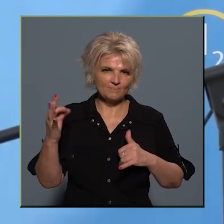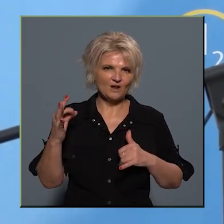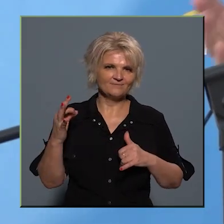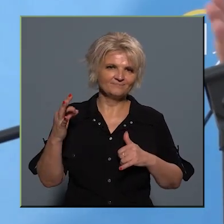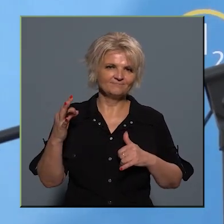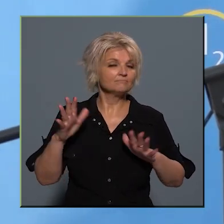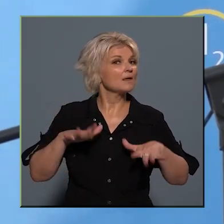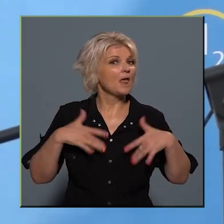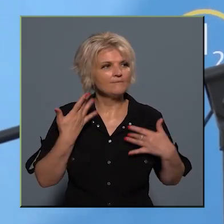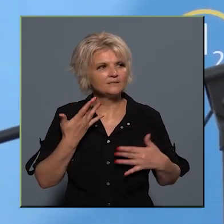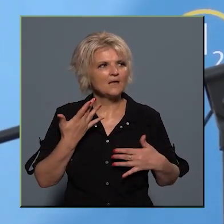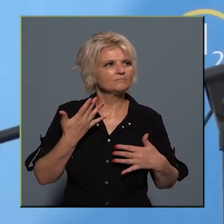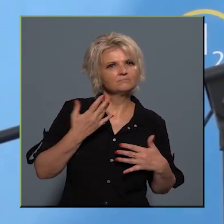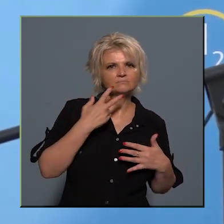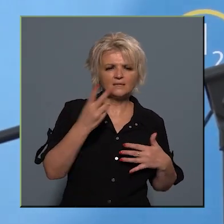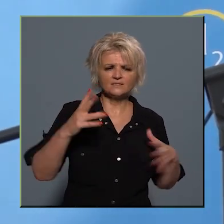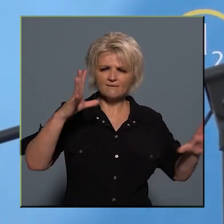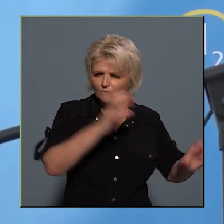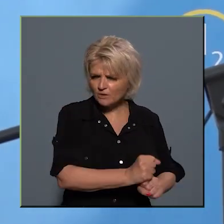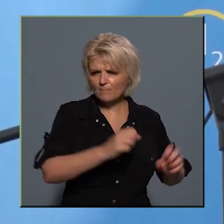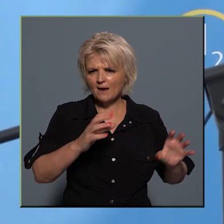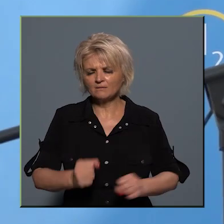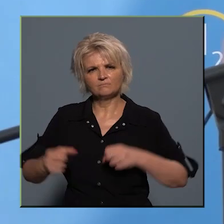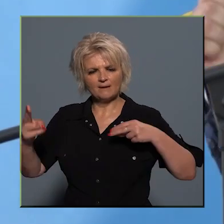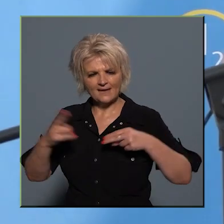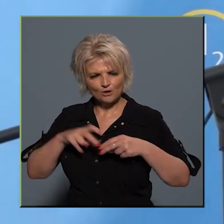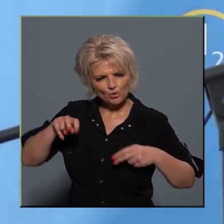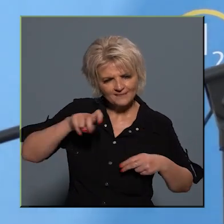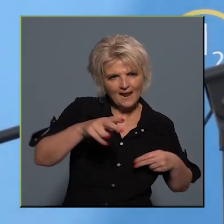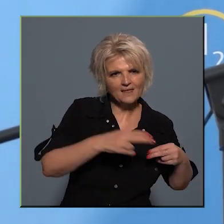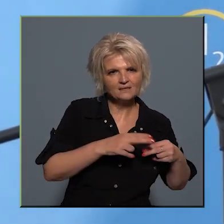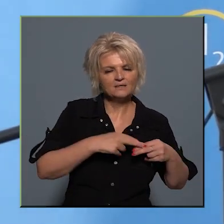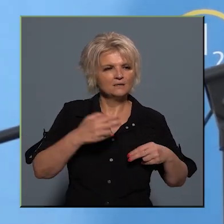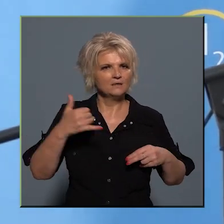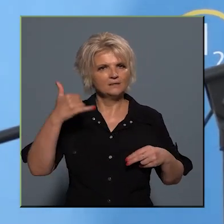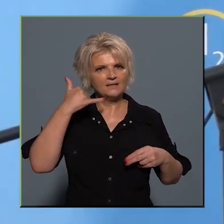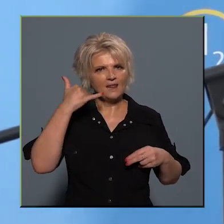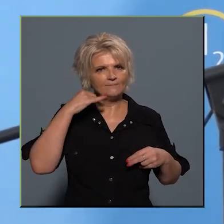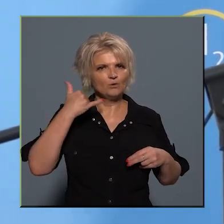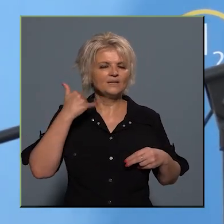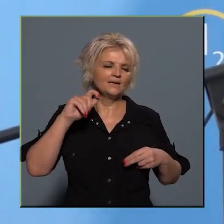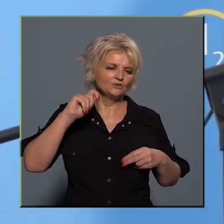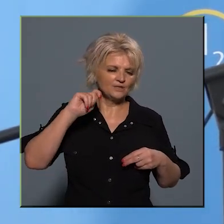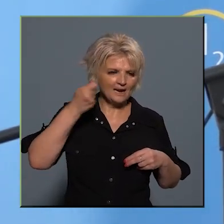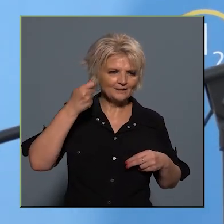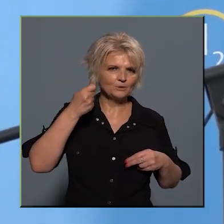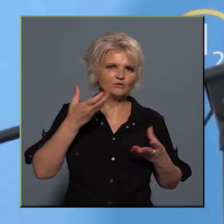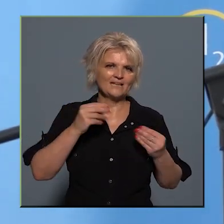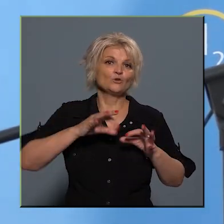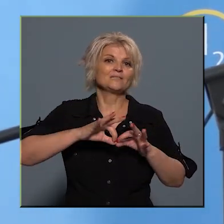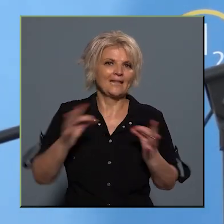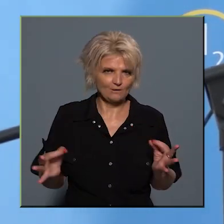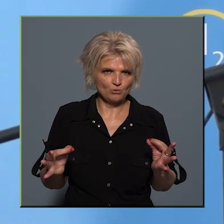hogy élvezze, nézze, fogja meg, menjen közel hozzá, nyilván telefon és elektromos eszközök nélkül. Nézze meg